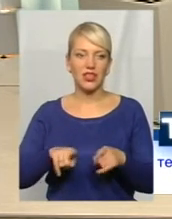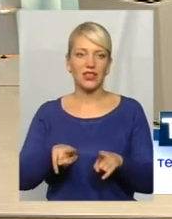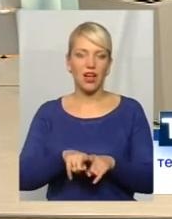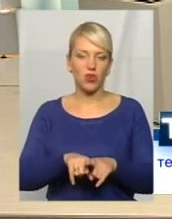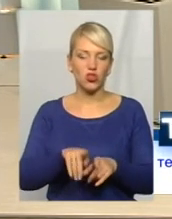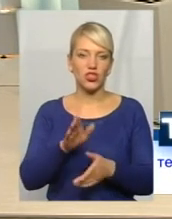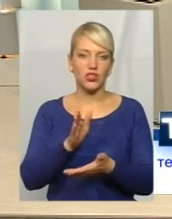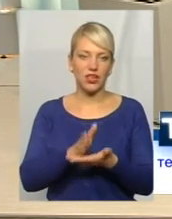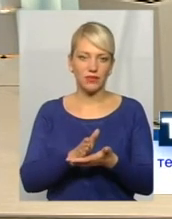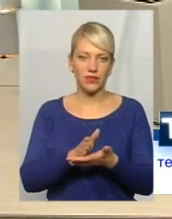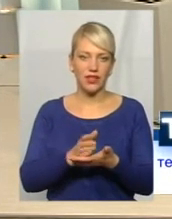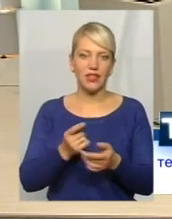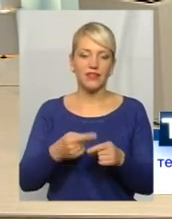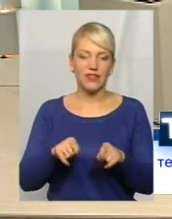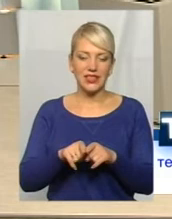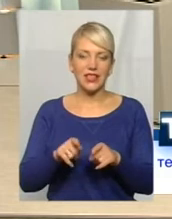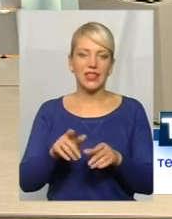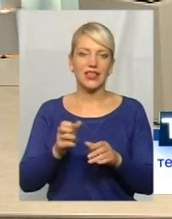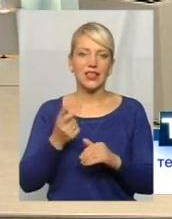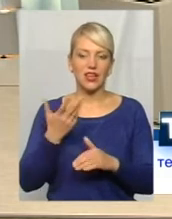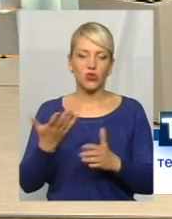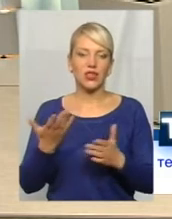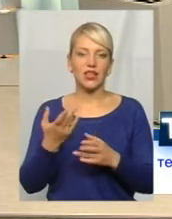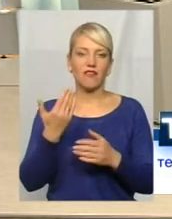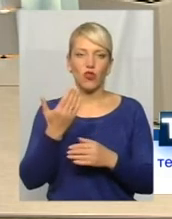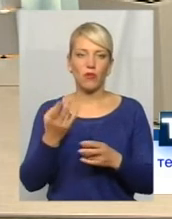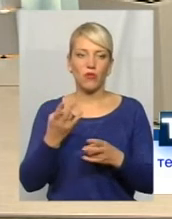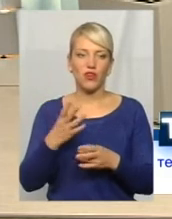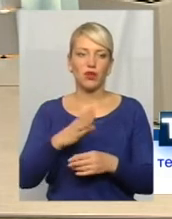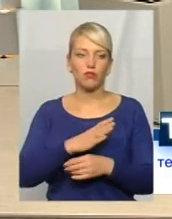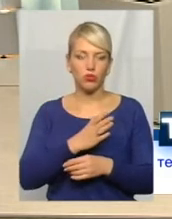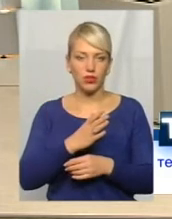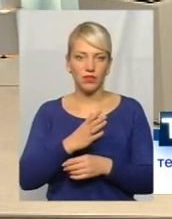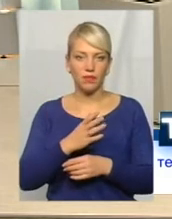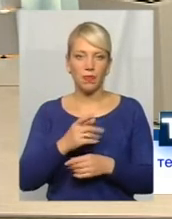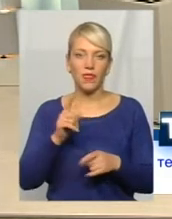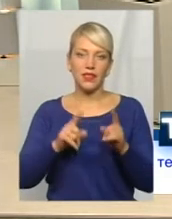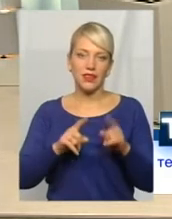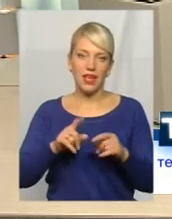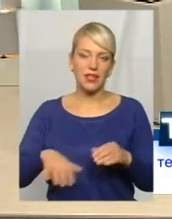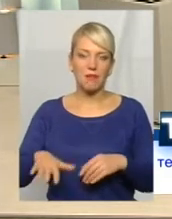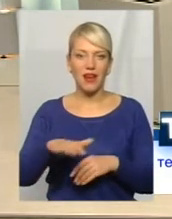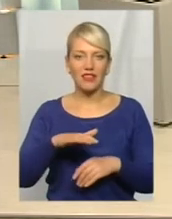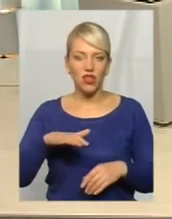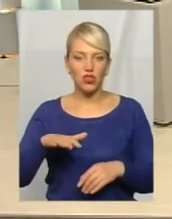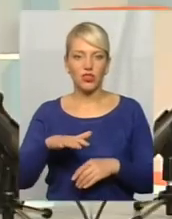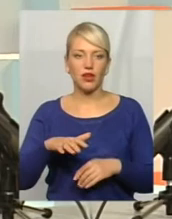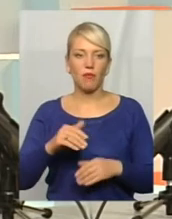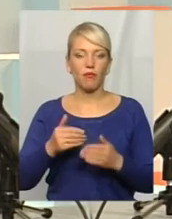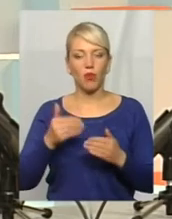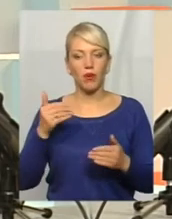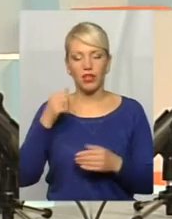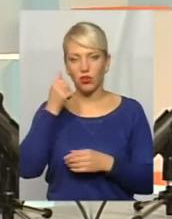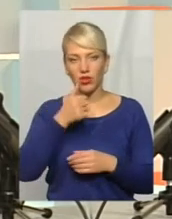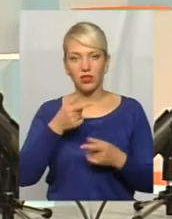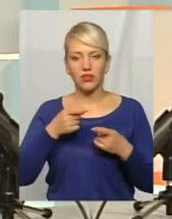в тій кількості, які вони повинні бути. Деякі майданчики попередні роки